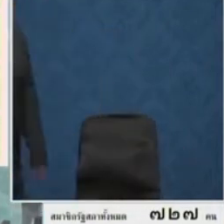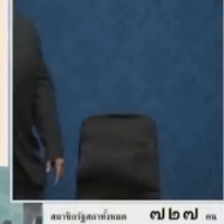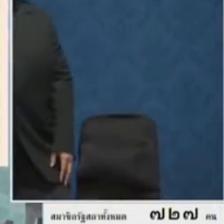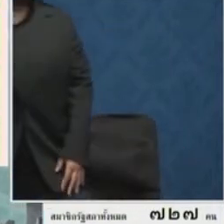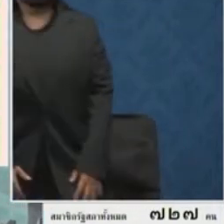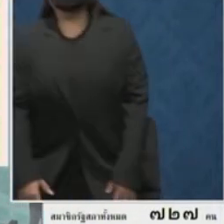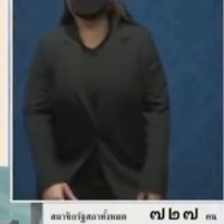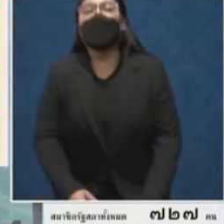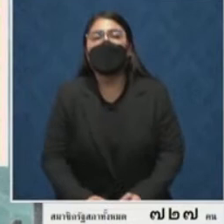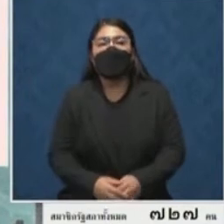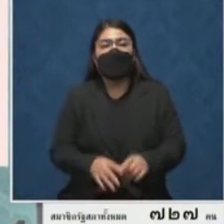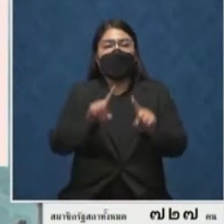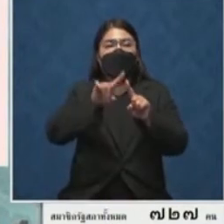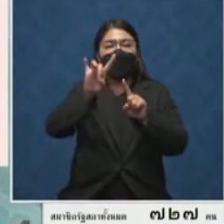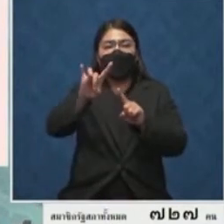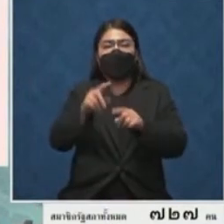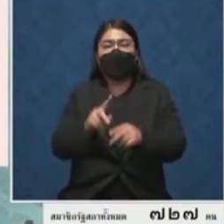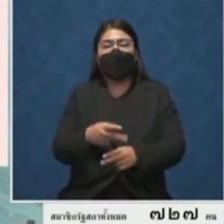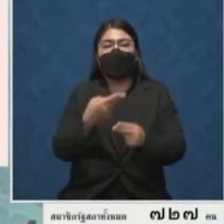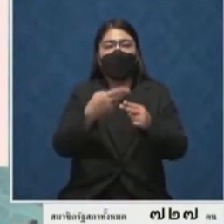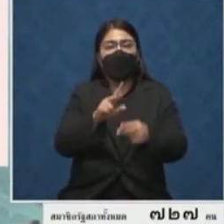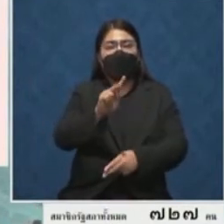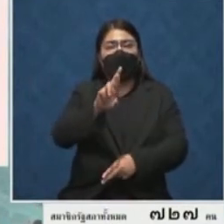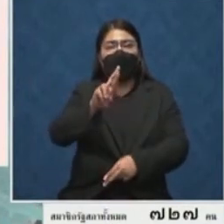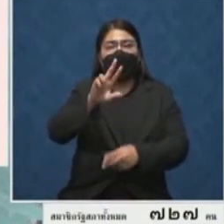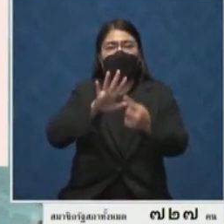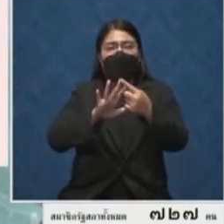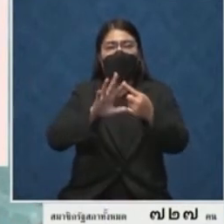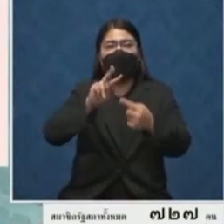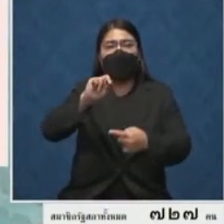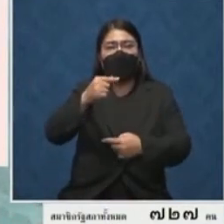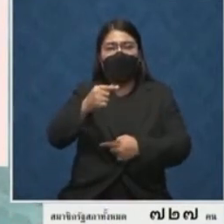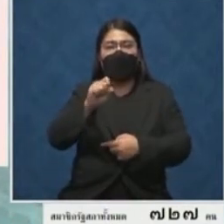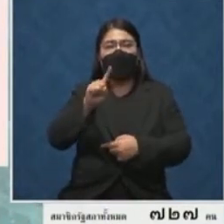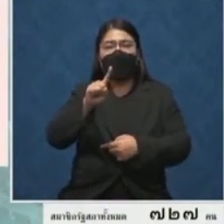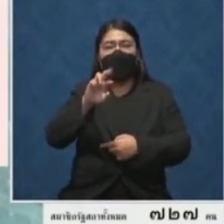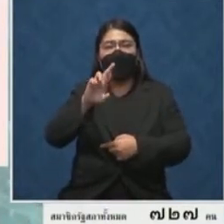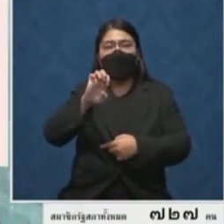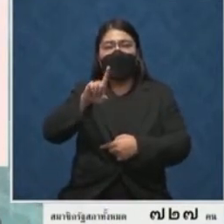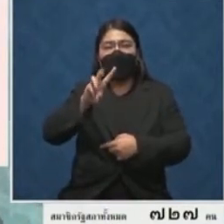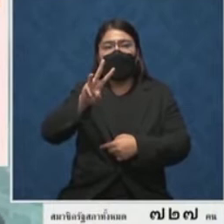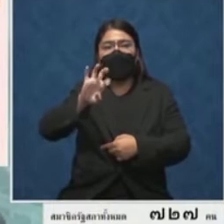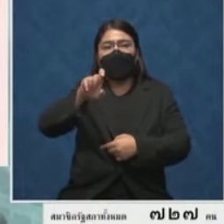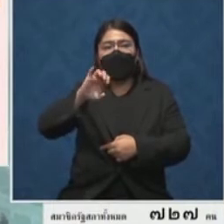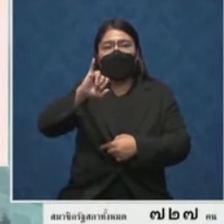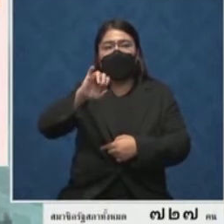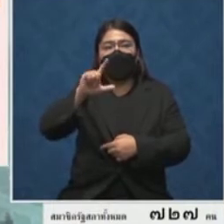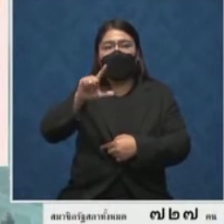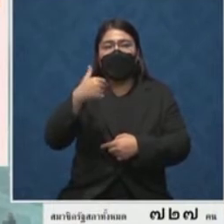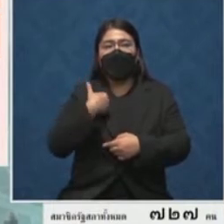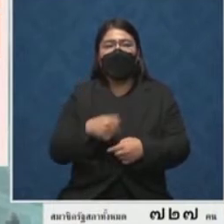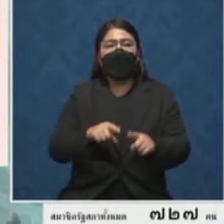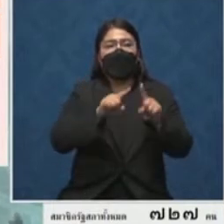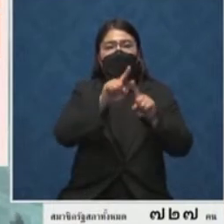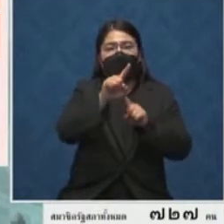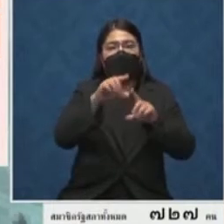8นายกรุงศรีวิไลสุทินเผือก ฉบับที่1ไม่รับหลักการฉบับที่2ไม่รับหลักการ